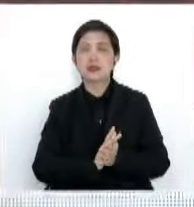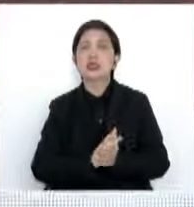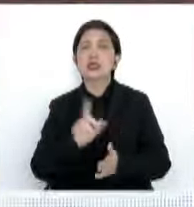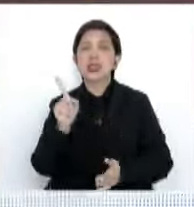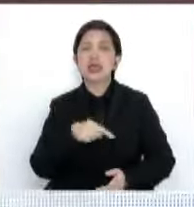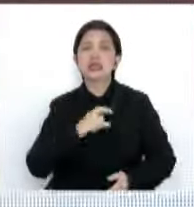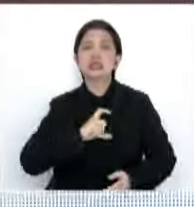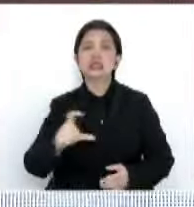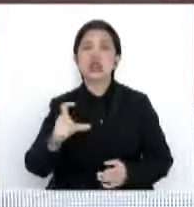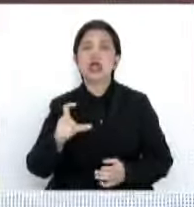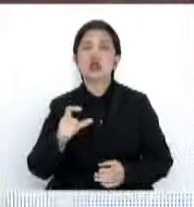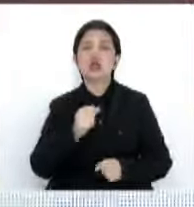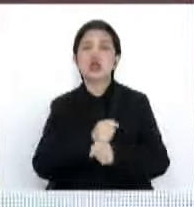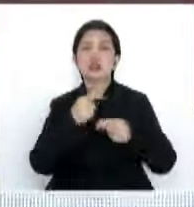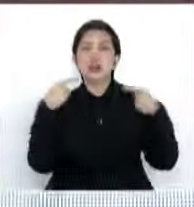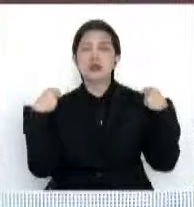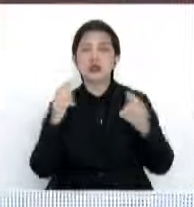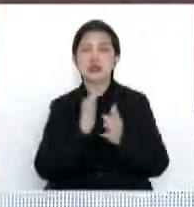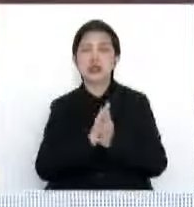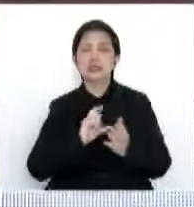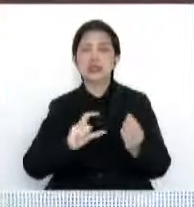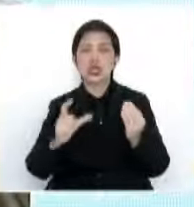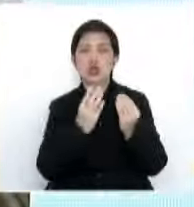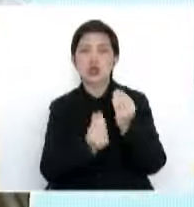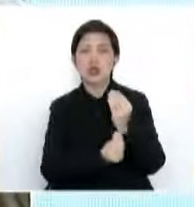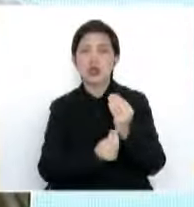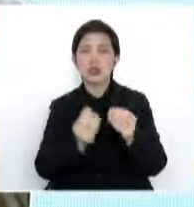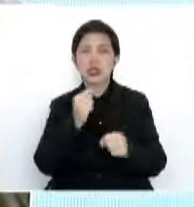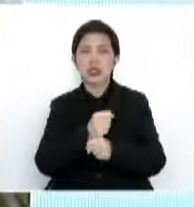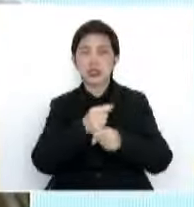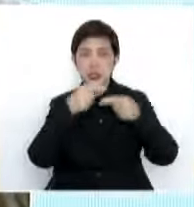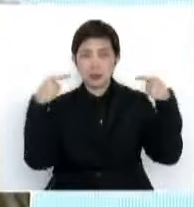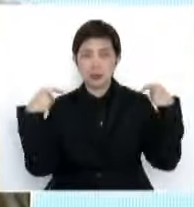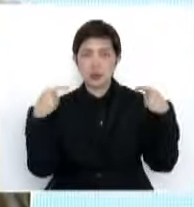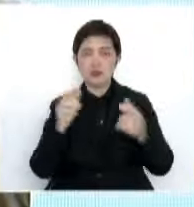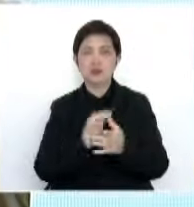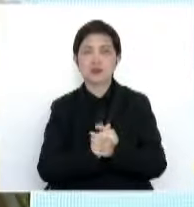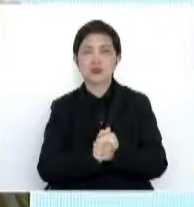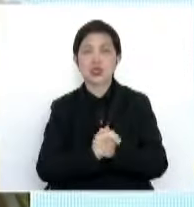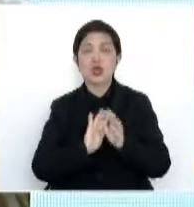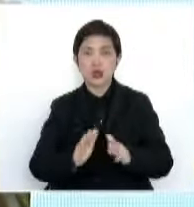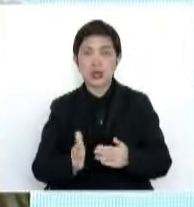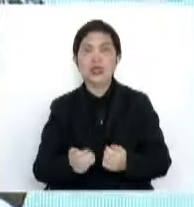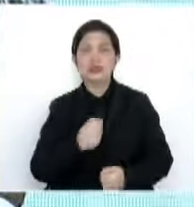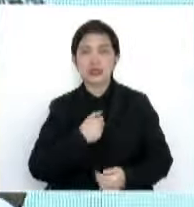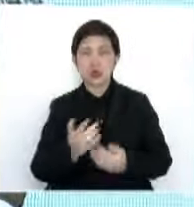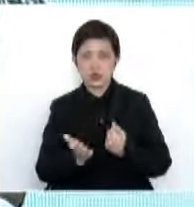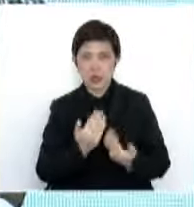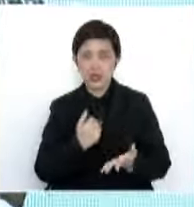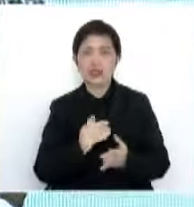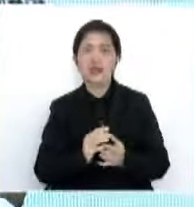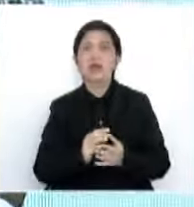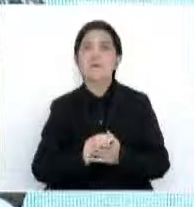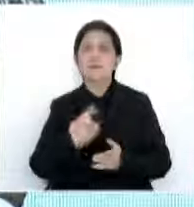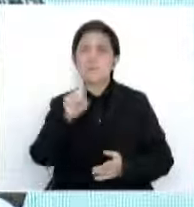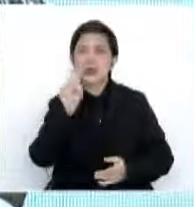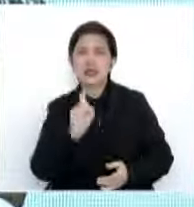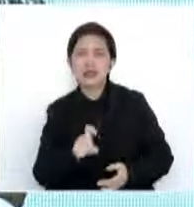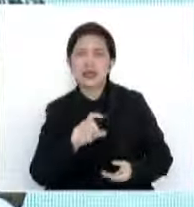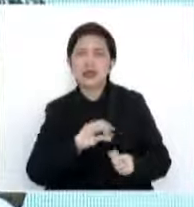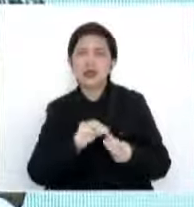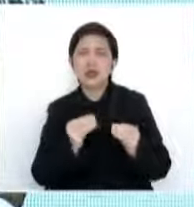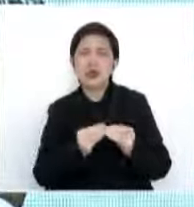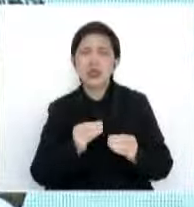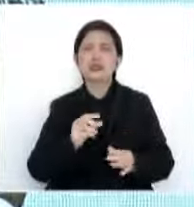baik sekali lagi pertanyaan diajukan oleh calon gubernur dan bisa dijawab atau ditanggapi oleh calon Gubernur